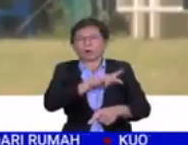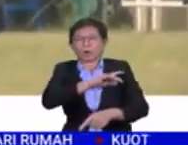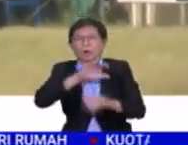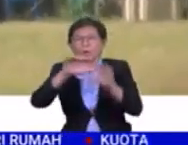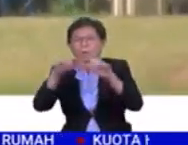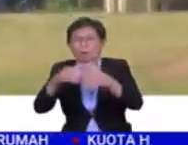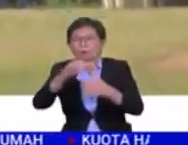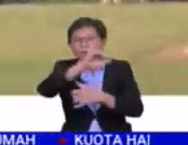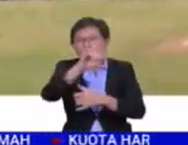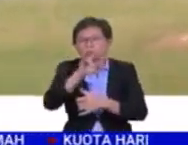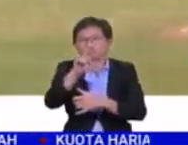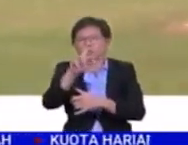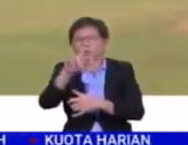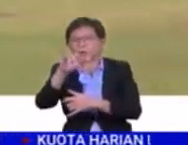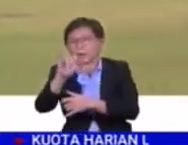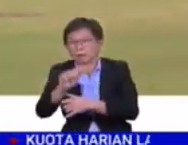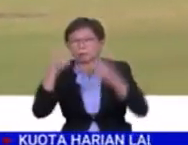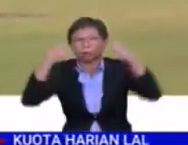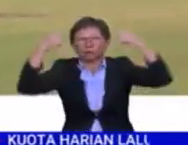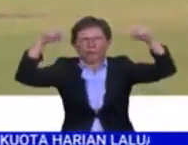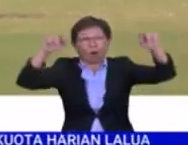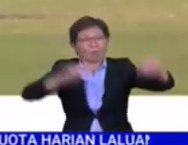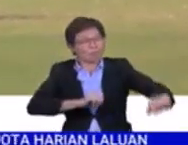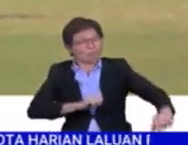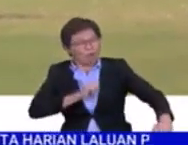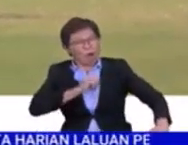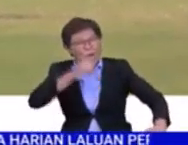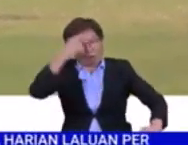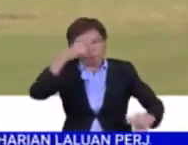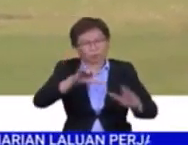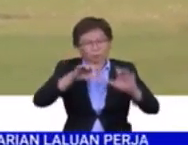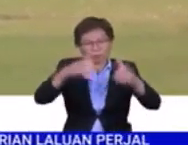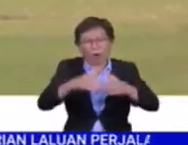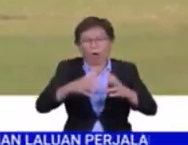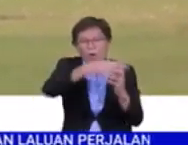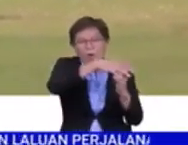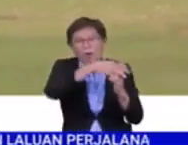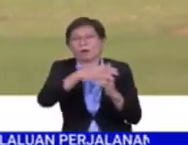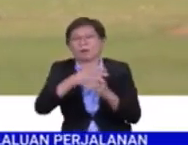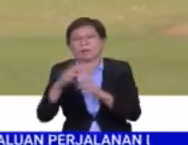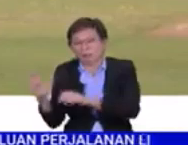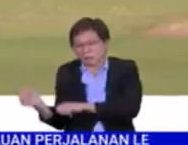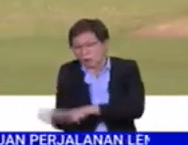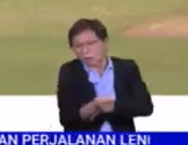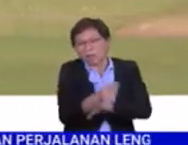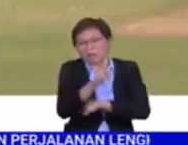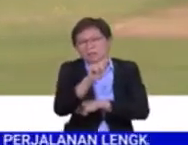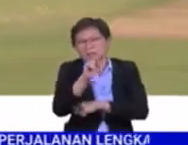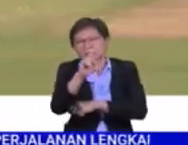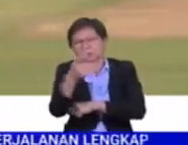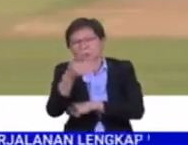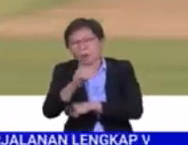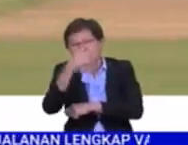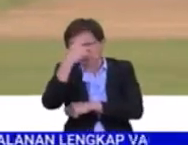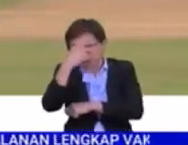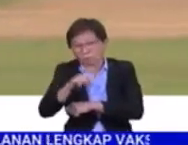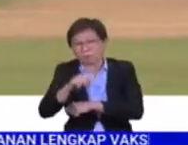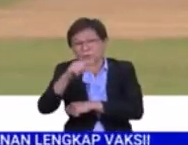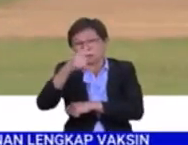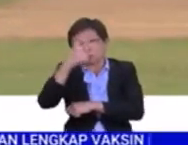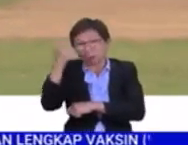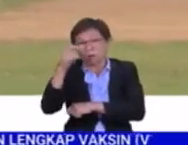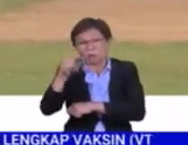juliawan Muhammad rusydi kedai itu sesuatu yang membangkitkan buat Squad Cricket wanita TDM memandangkan percepat singkat